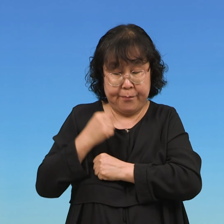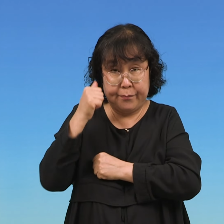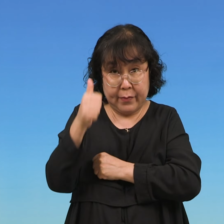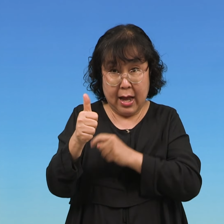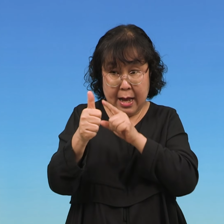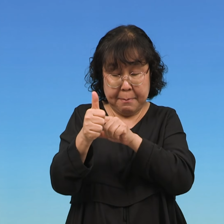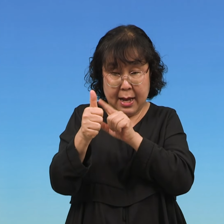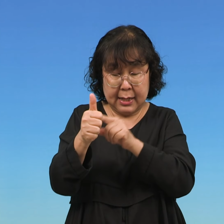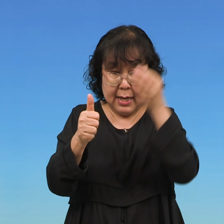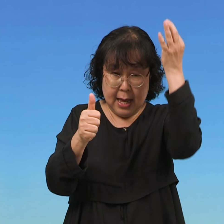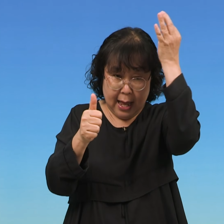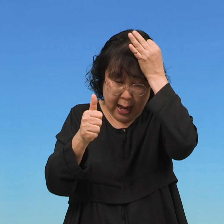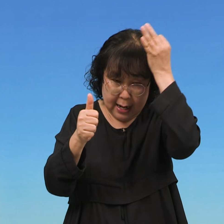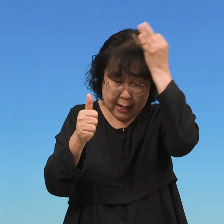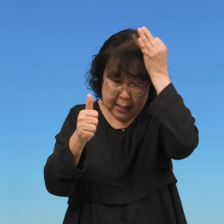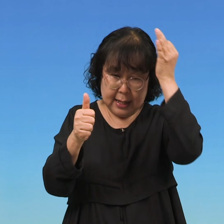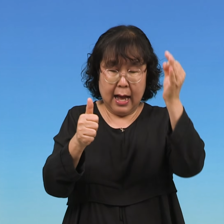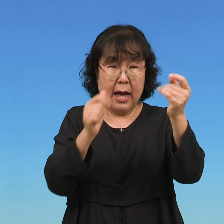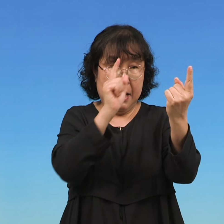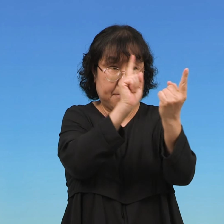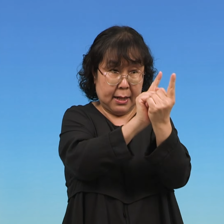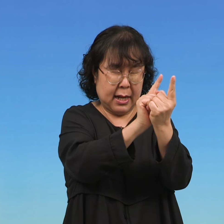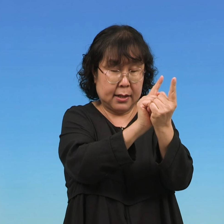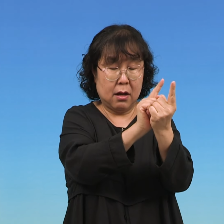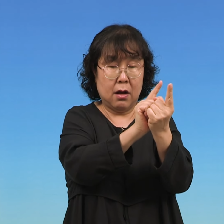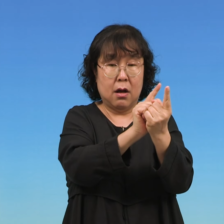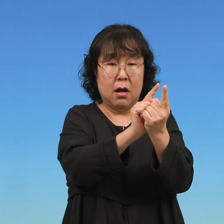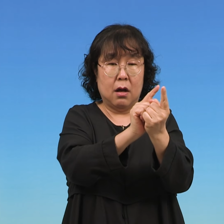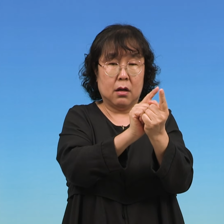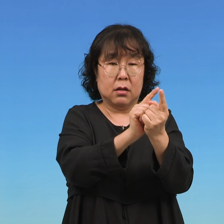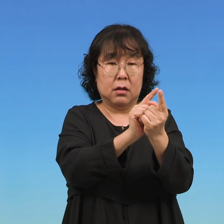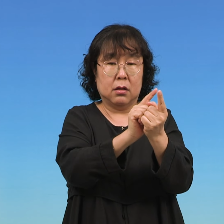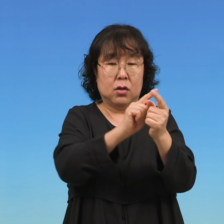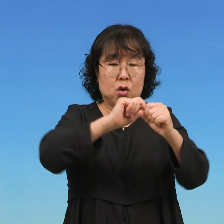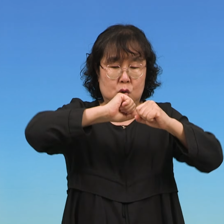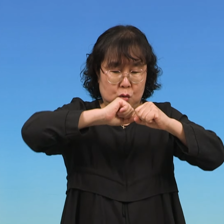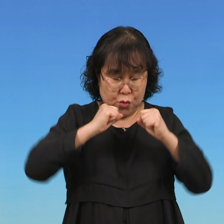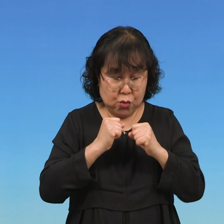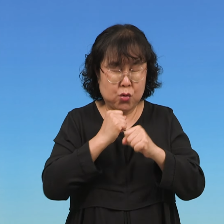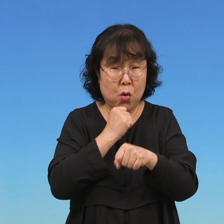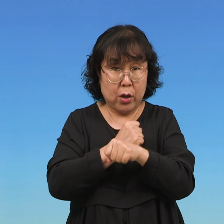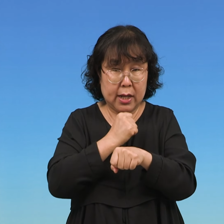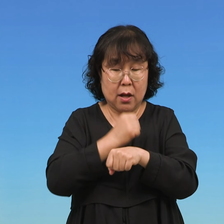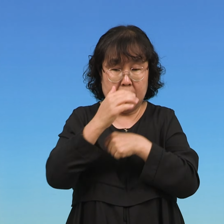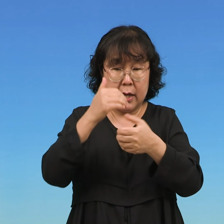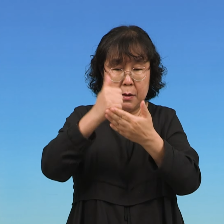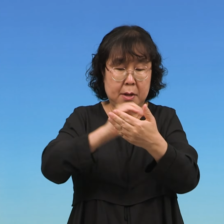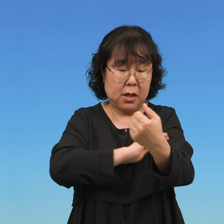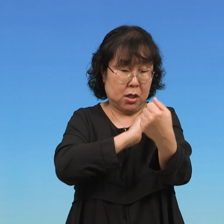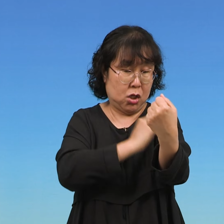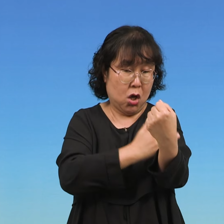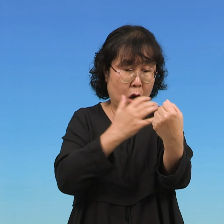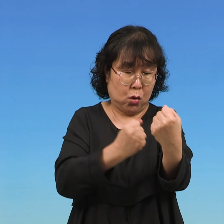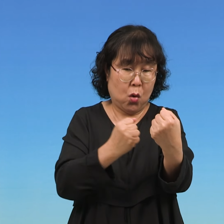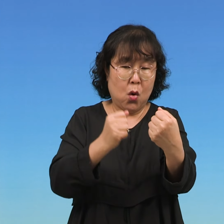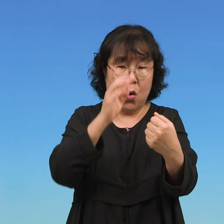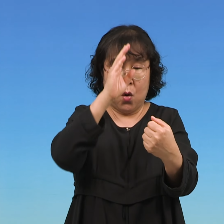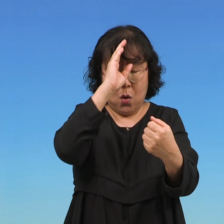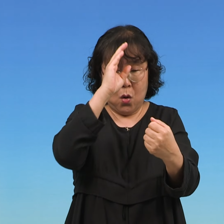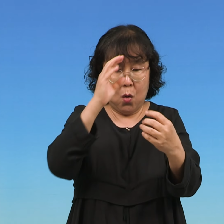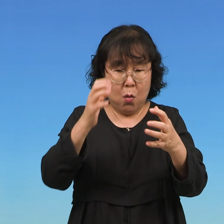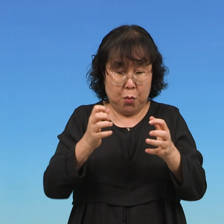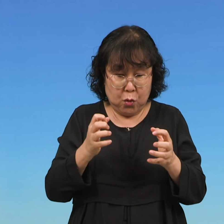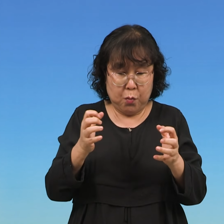엘리사를 찾아가서 엘리사 선지자의 처방을 따라서 하나님의 능력으로 이제 고침을 받습니다 그랬더니요